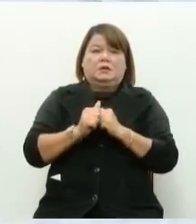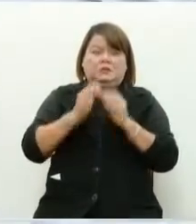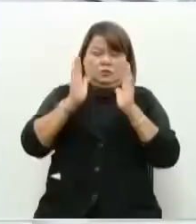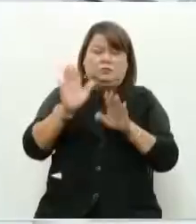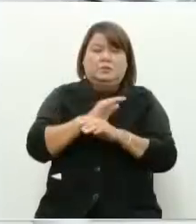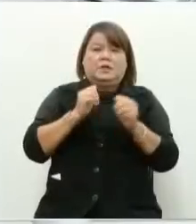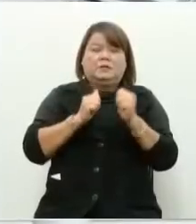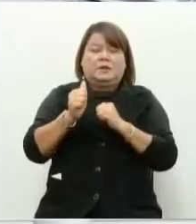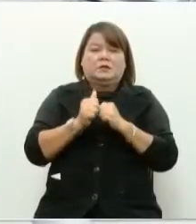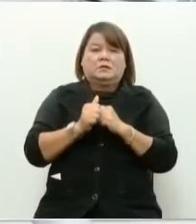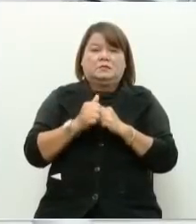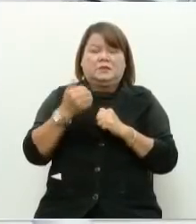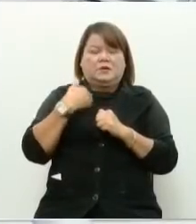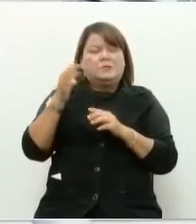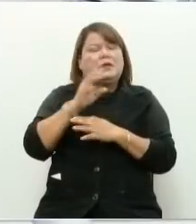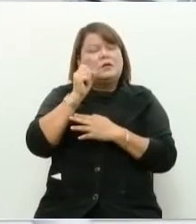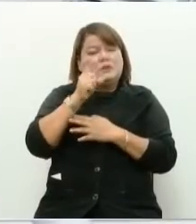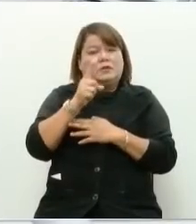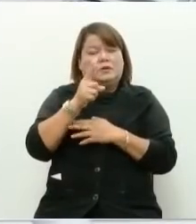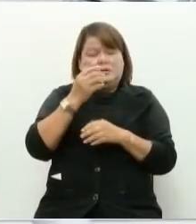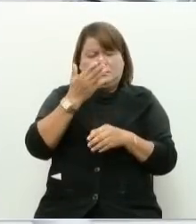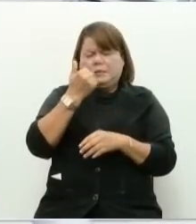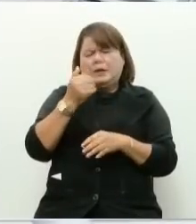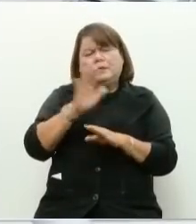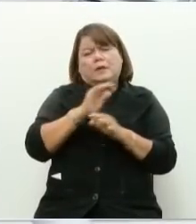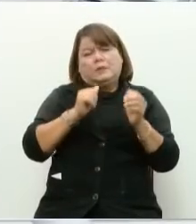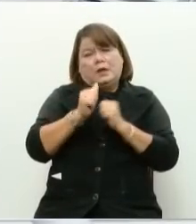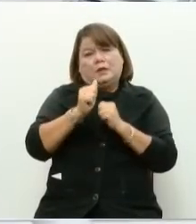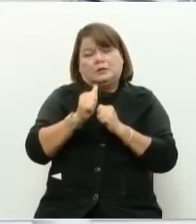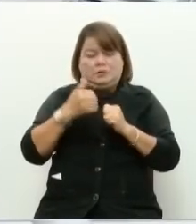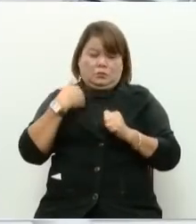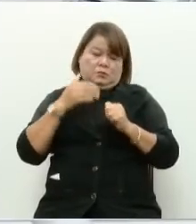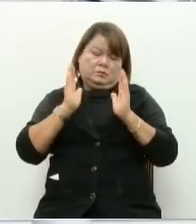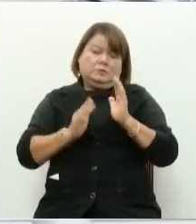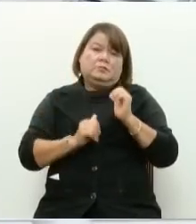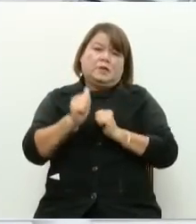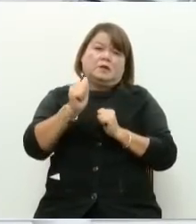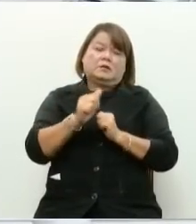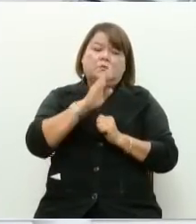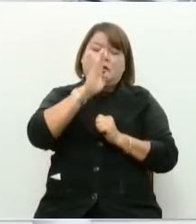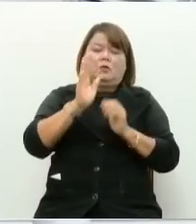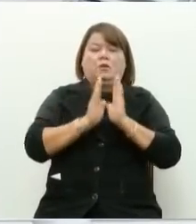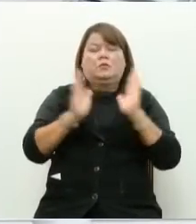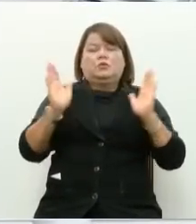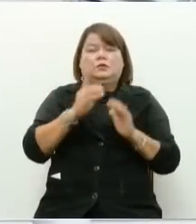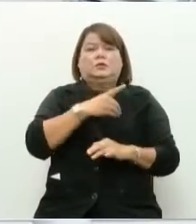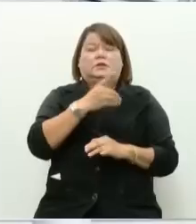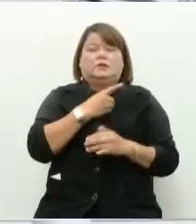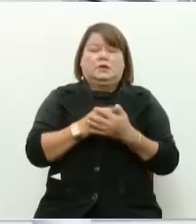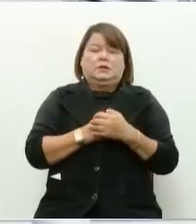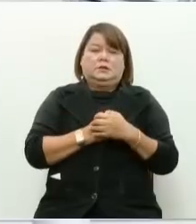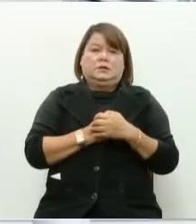ผ่านก็จะมีความไม่เข้าใจว่าทำไมเขาไม่ผ่านแต่คนผ่านเนี่ยก็จะบอกว่าขอบคุณดีใจ